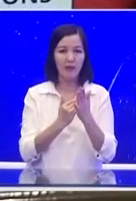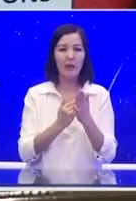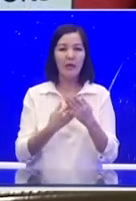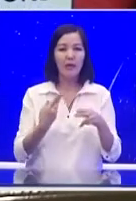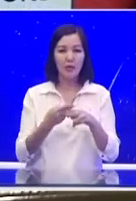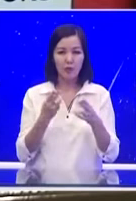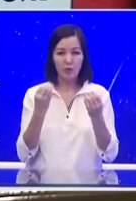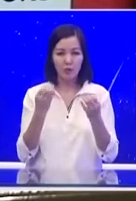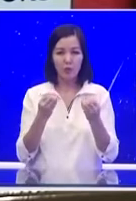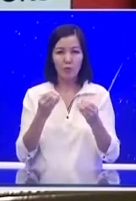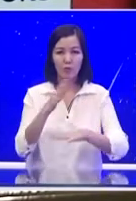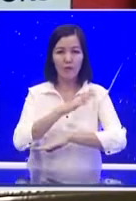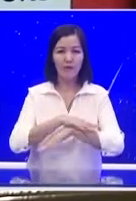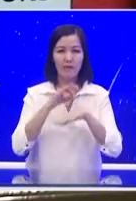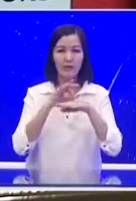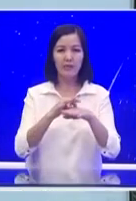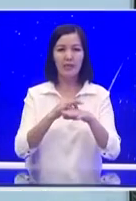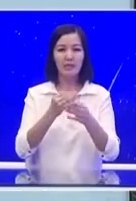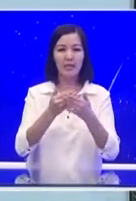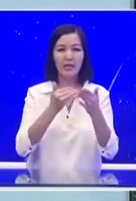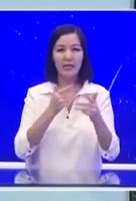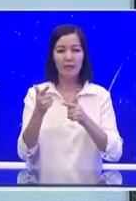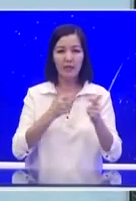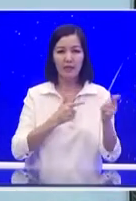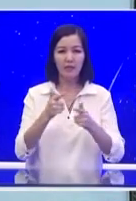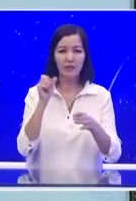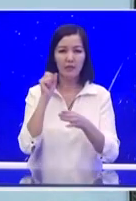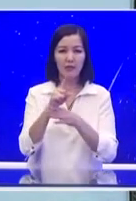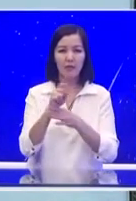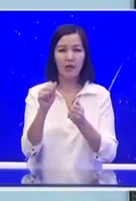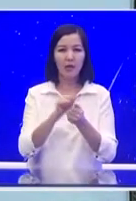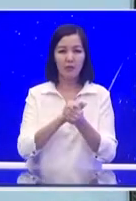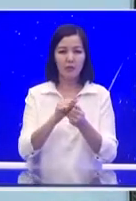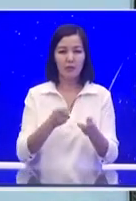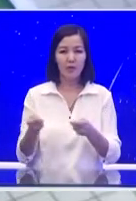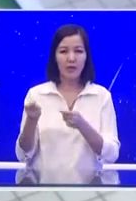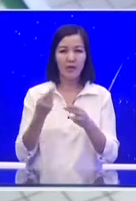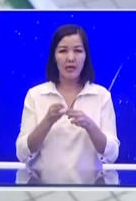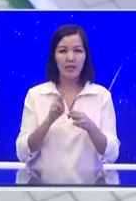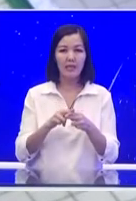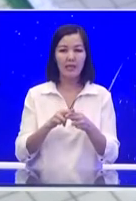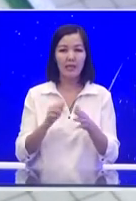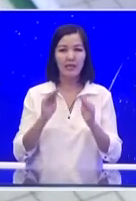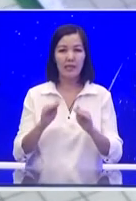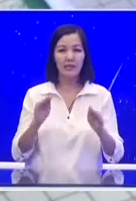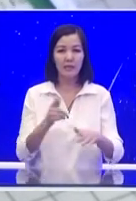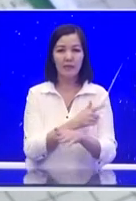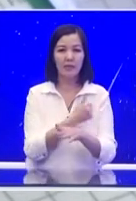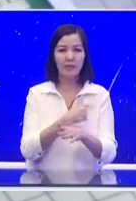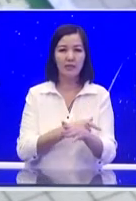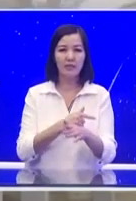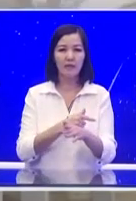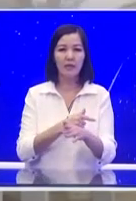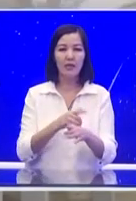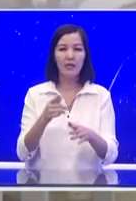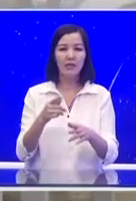Помимо этого, уроки будут проводиться посредством заранее подготовленных заданий на бумажном носителе. Это сделано для детей с медицинскими